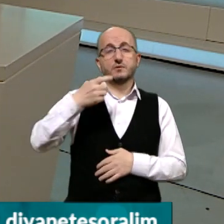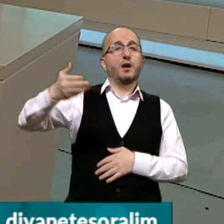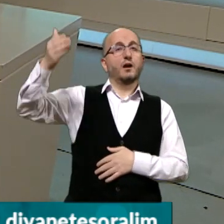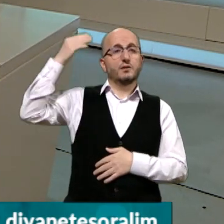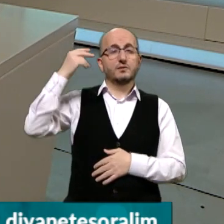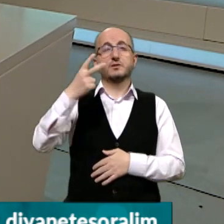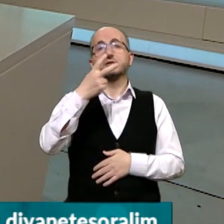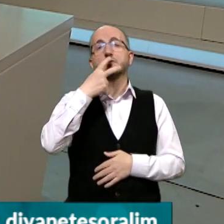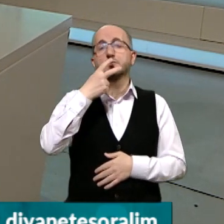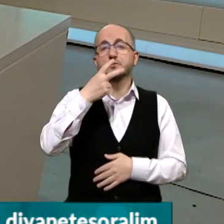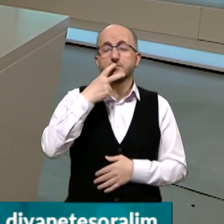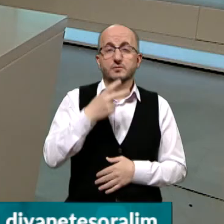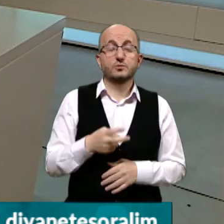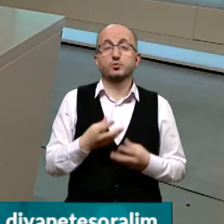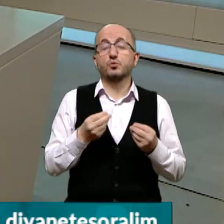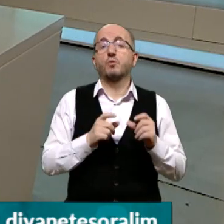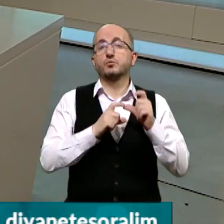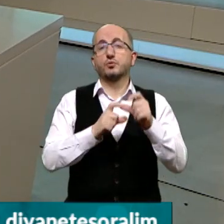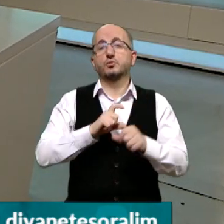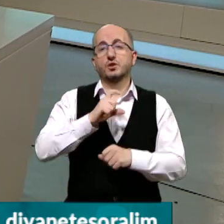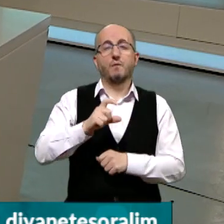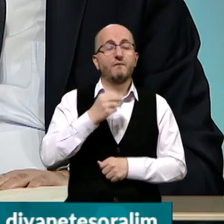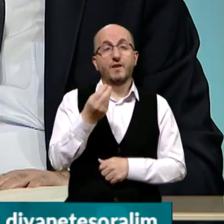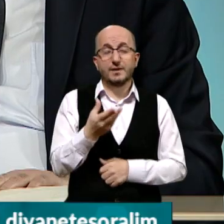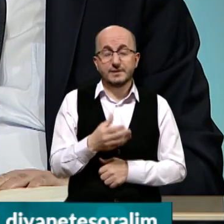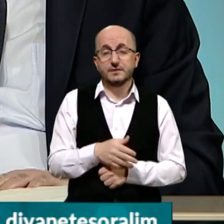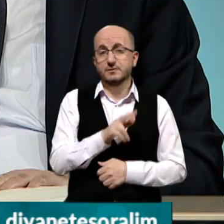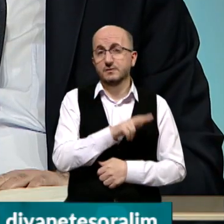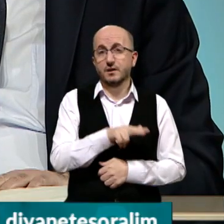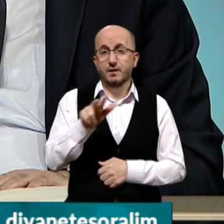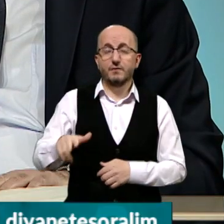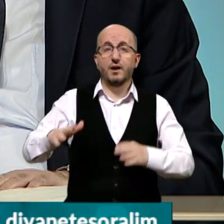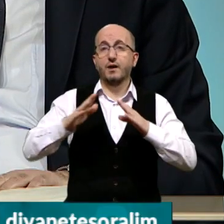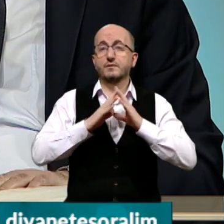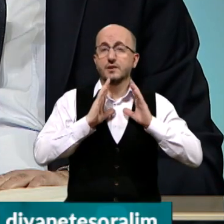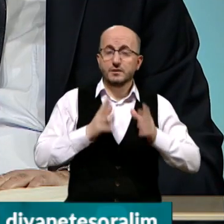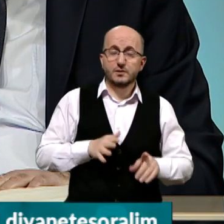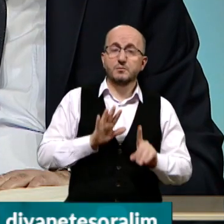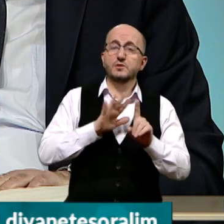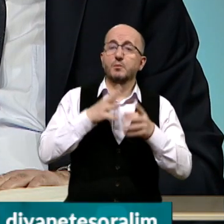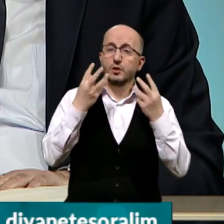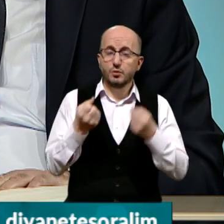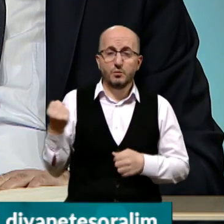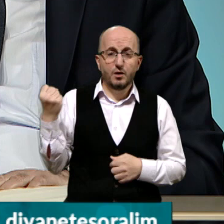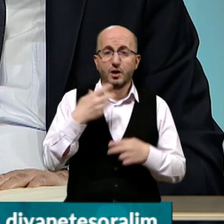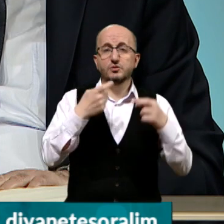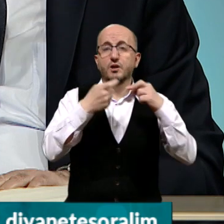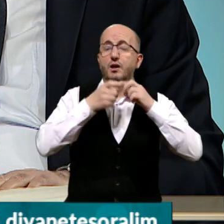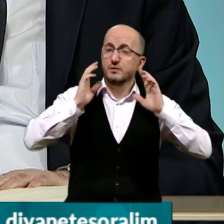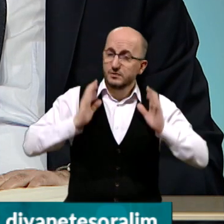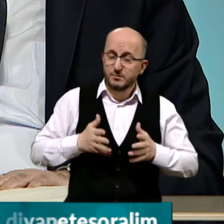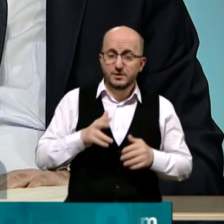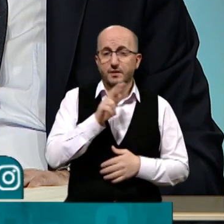yıl iki yıl üst üste o kadar çok cevaplandırdı kocam sizinle Teravih namazı evde kılınır mı cemaat olur mu kaç rekat kılmalıyız